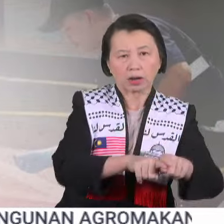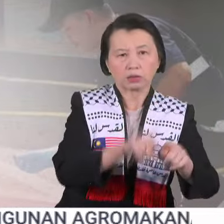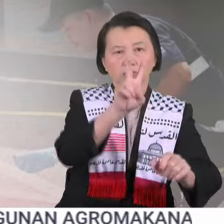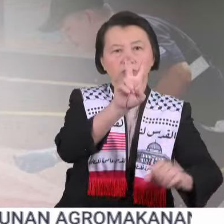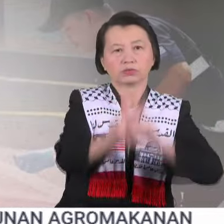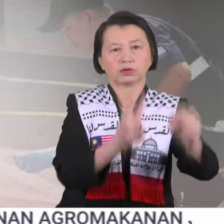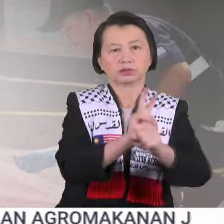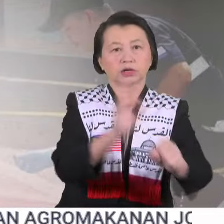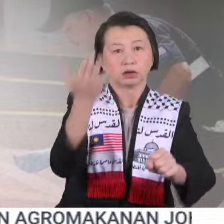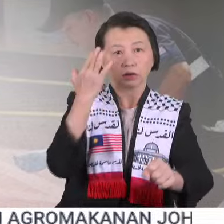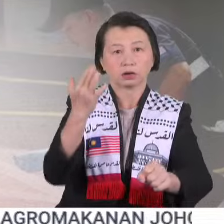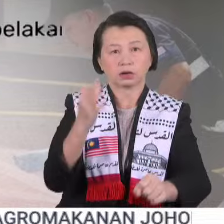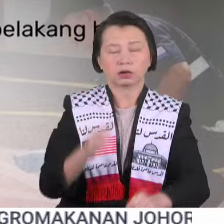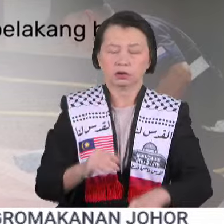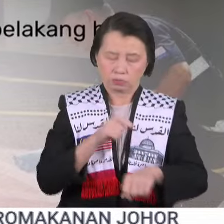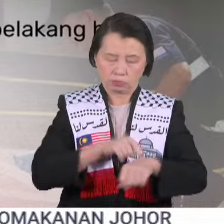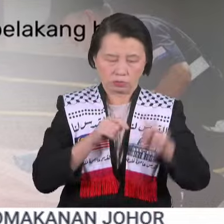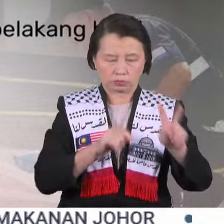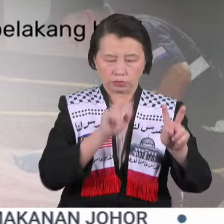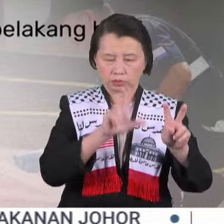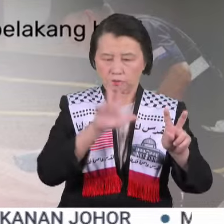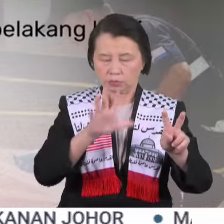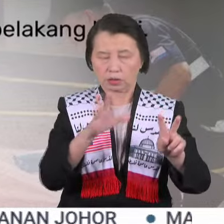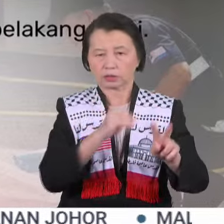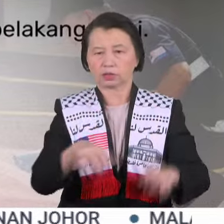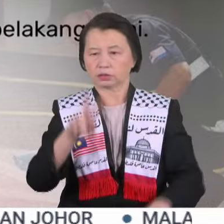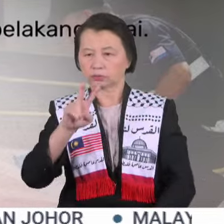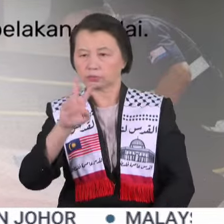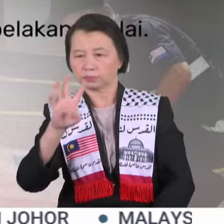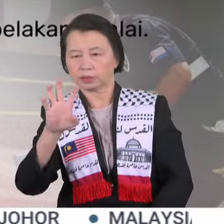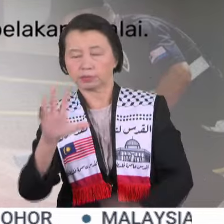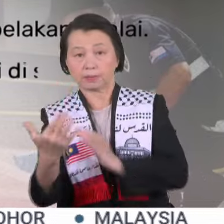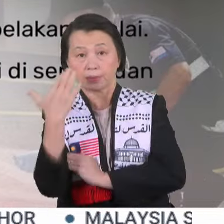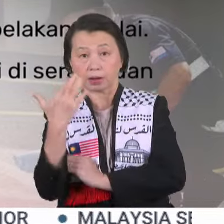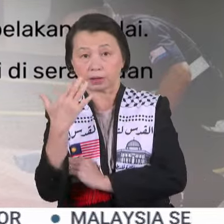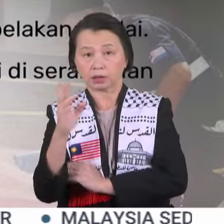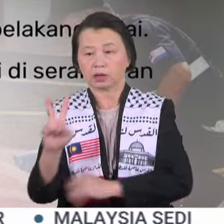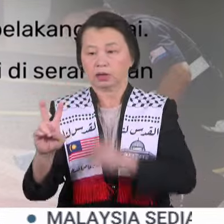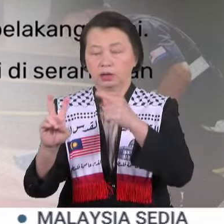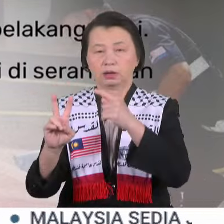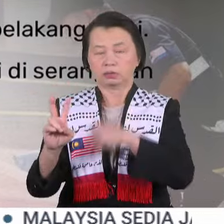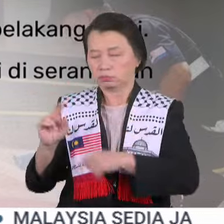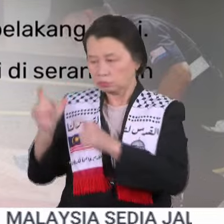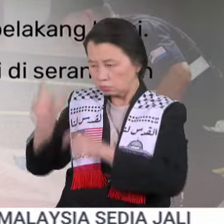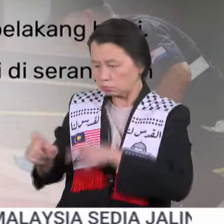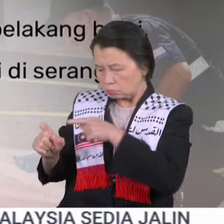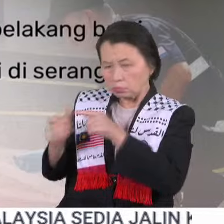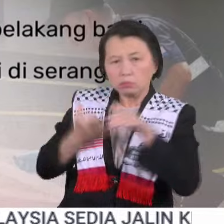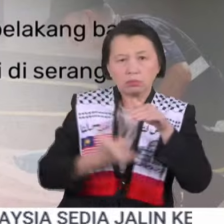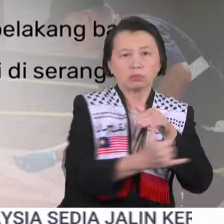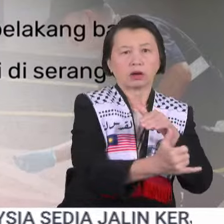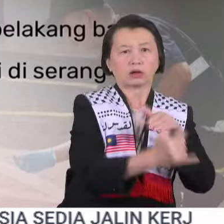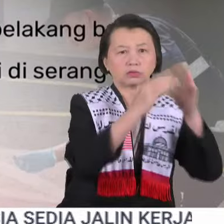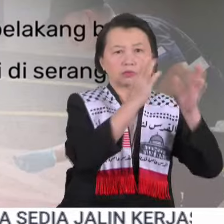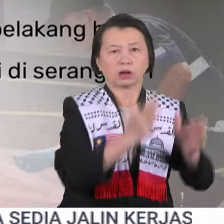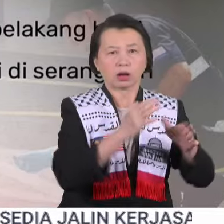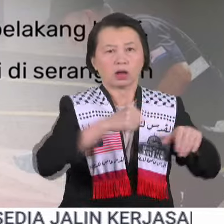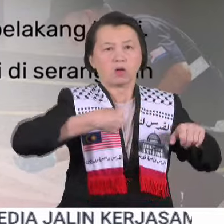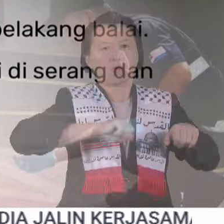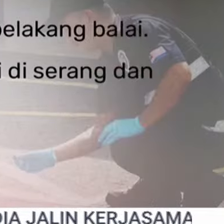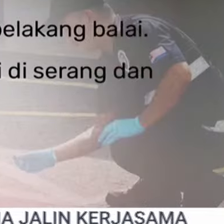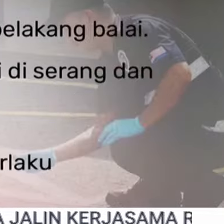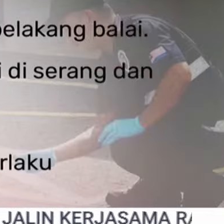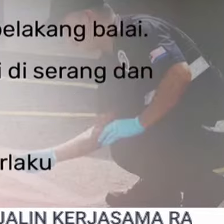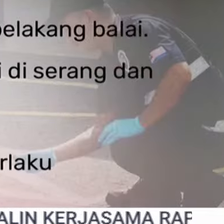lalu. Antara 2.35 hingga 2.54 pagi, suspek masuk ke kawasan balai dengan motosikal dan terus ke